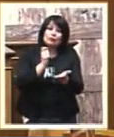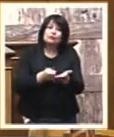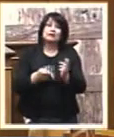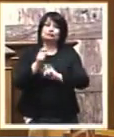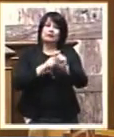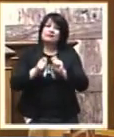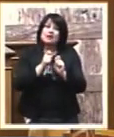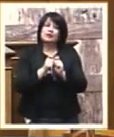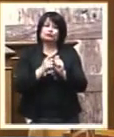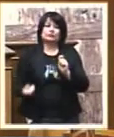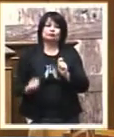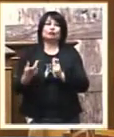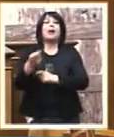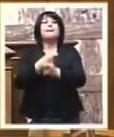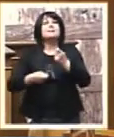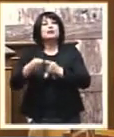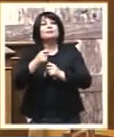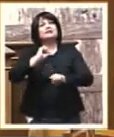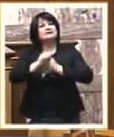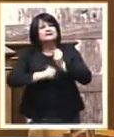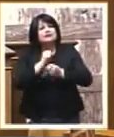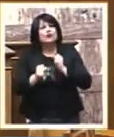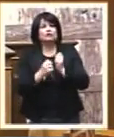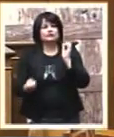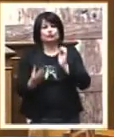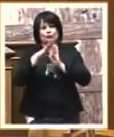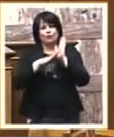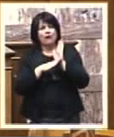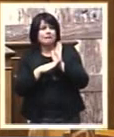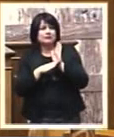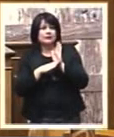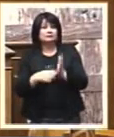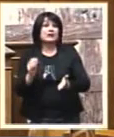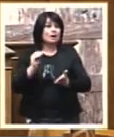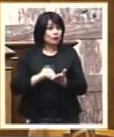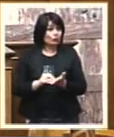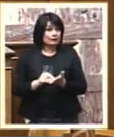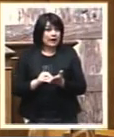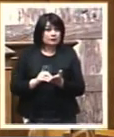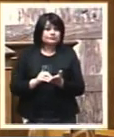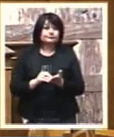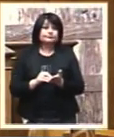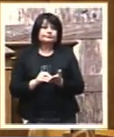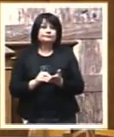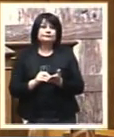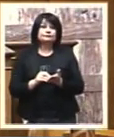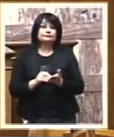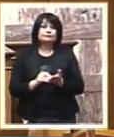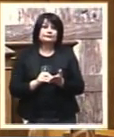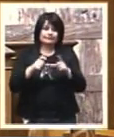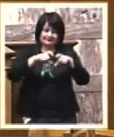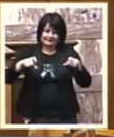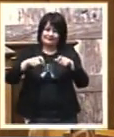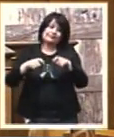σε καινοτόμες επιχειρηματικές δραστηριότητες, αλλά επίσης και σε επιταγές που θα εξαργυρώνονται